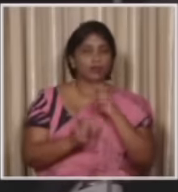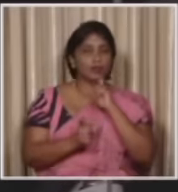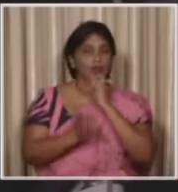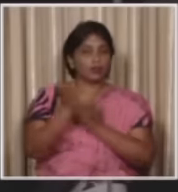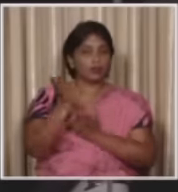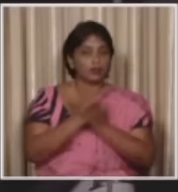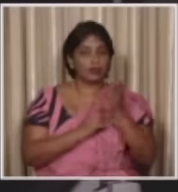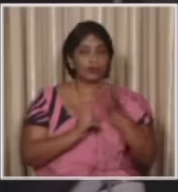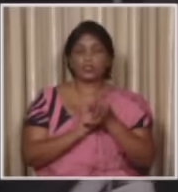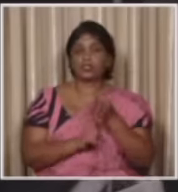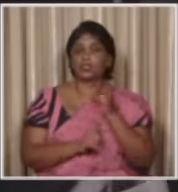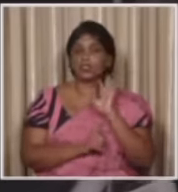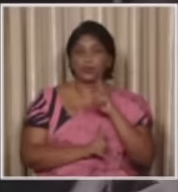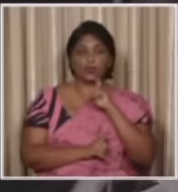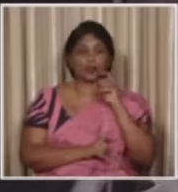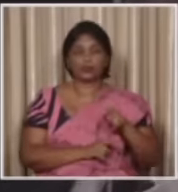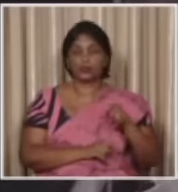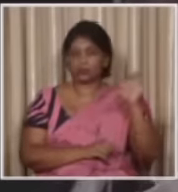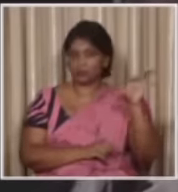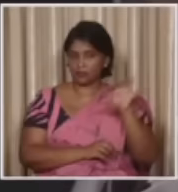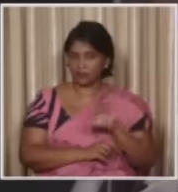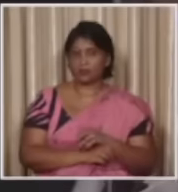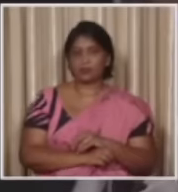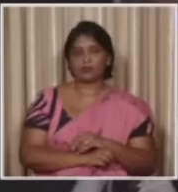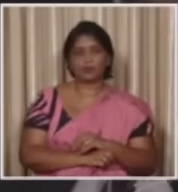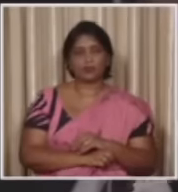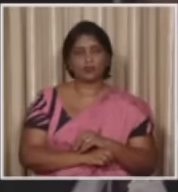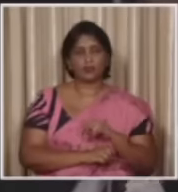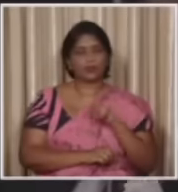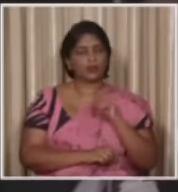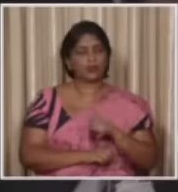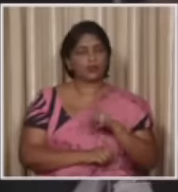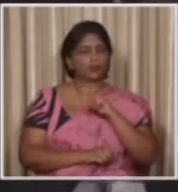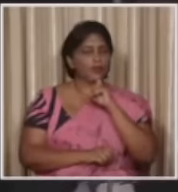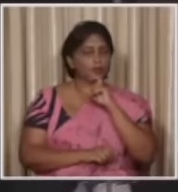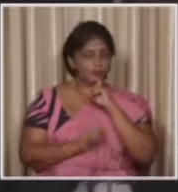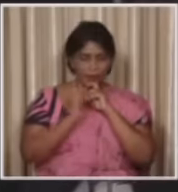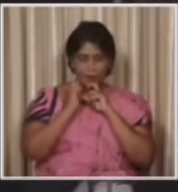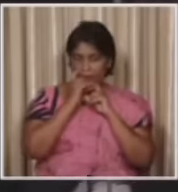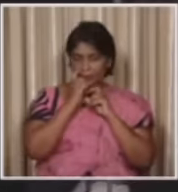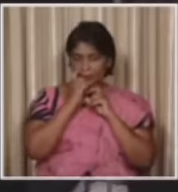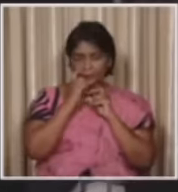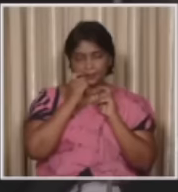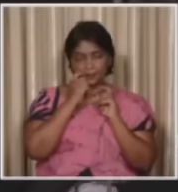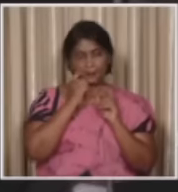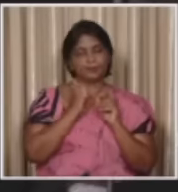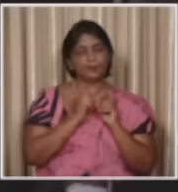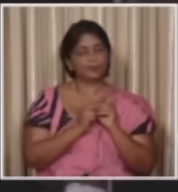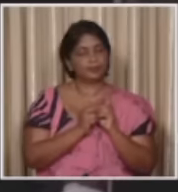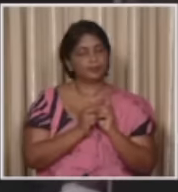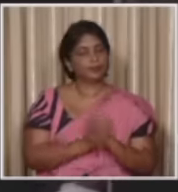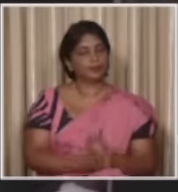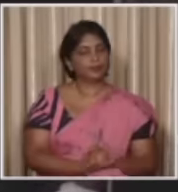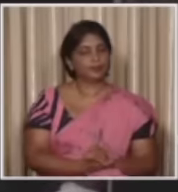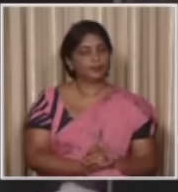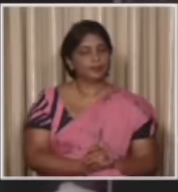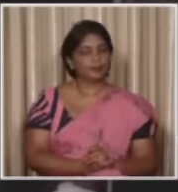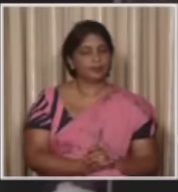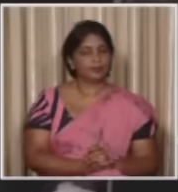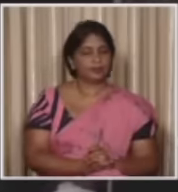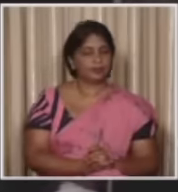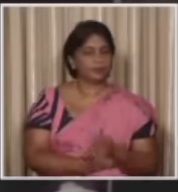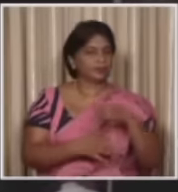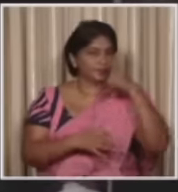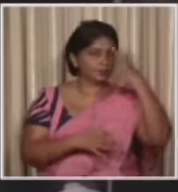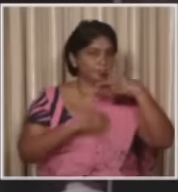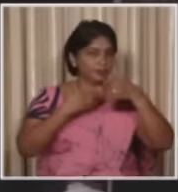අභියාචනාධිකරණයේ සභාපති විනිශ්චයකාරතුමා පත් කිරීම දැන් බලන්න අභියාචනාධිකරණයේ දැන් මේ මේ උපලේඛනයේ පැහැදිලිවම